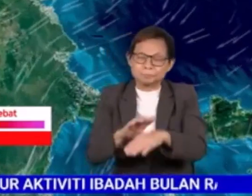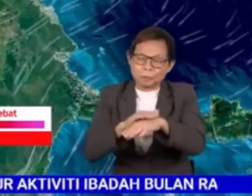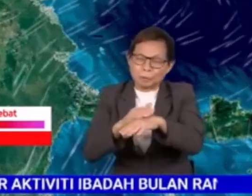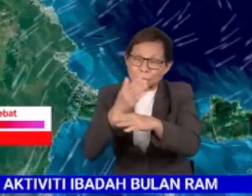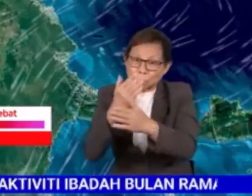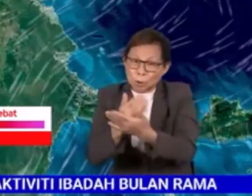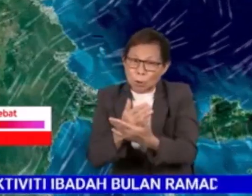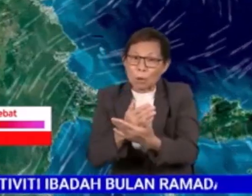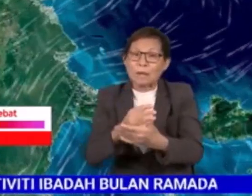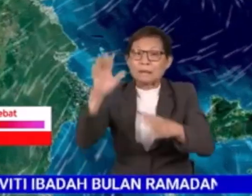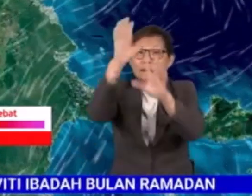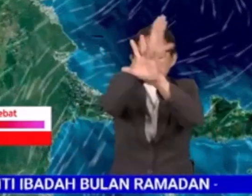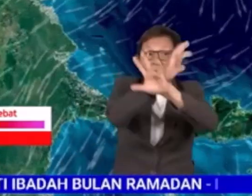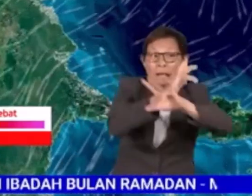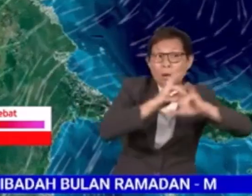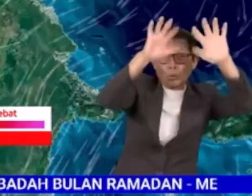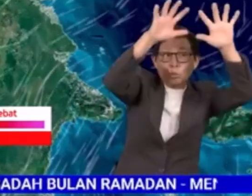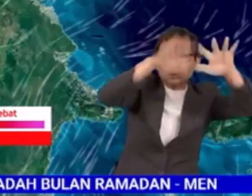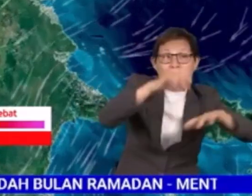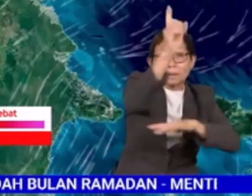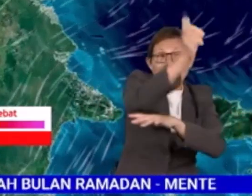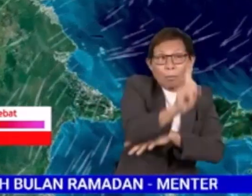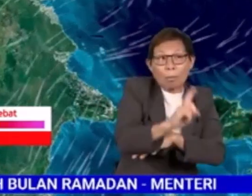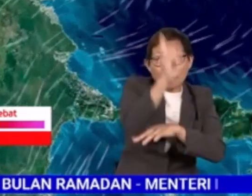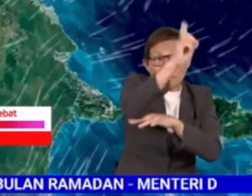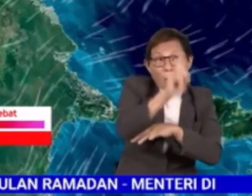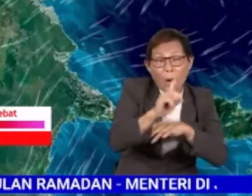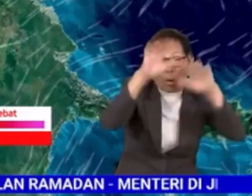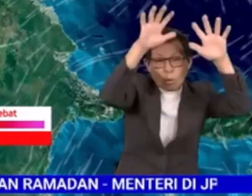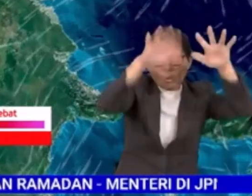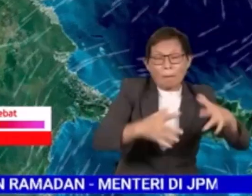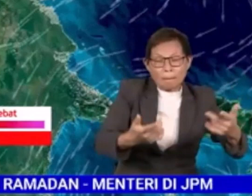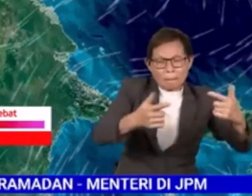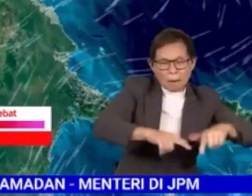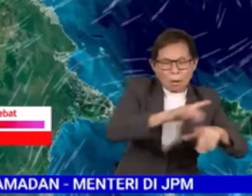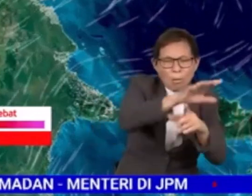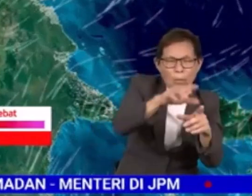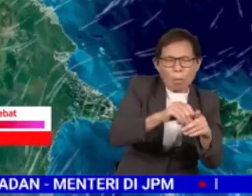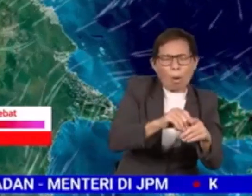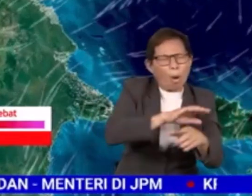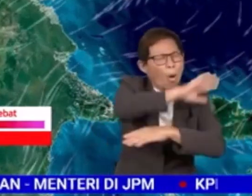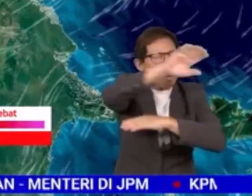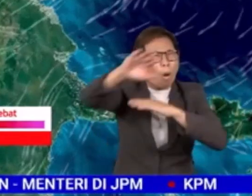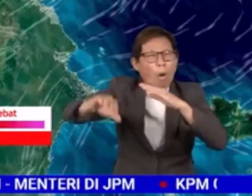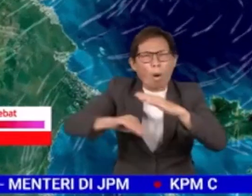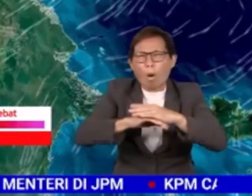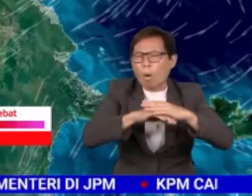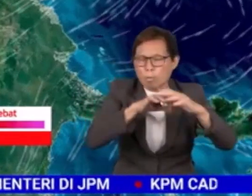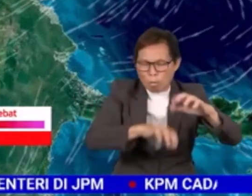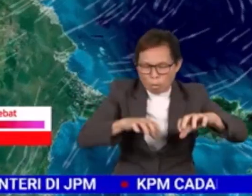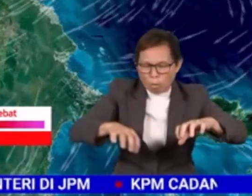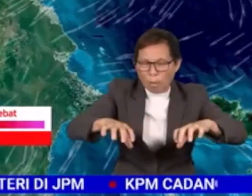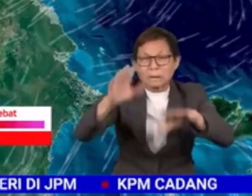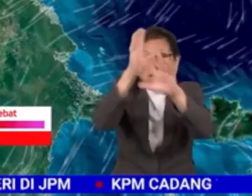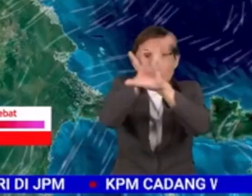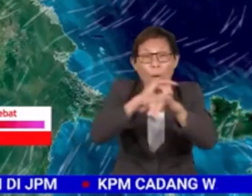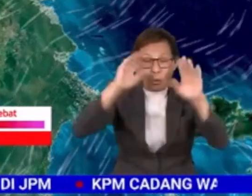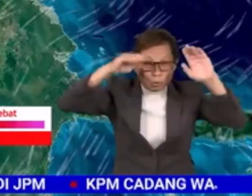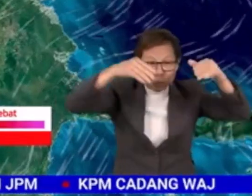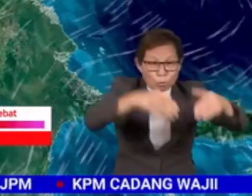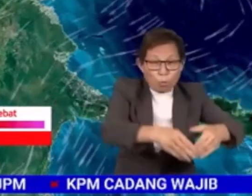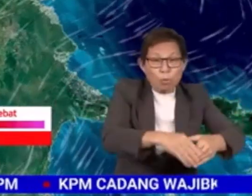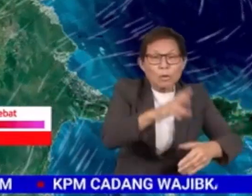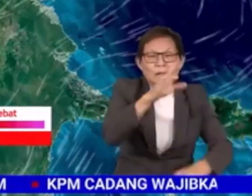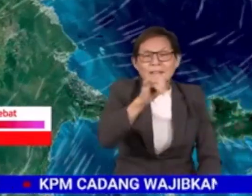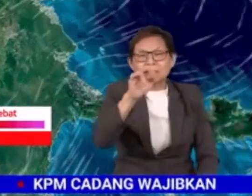Dan demikian, di negeri Sarawak, hujan beserta ribut petir sedang berlaku melibatkan di hampir ke semua bahagian dan lebih tertumpu di